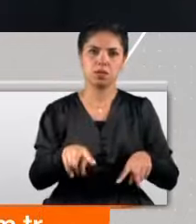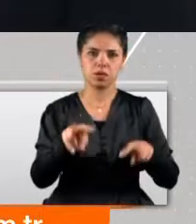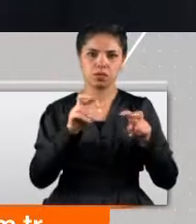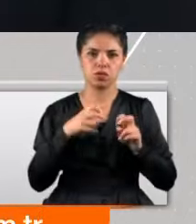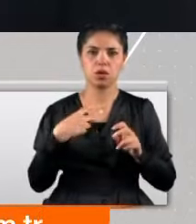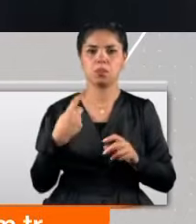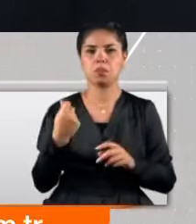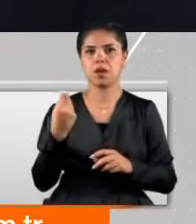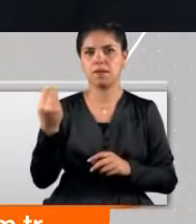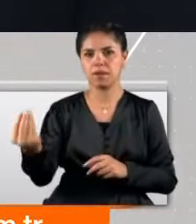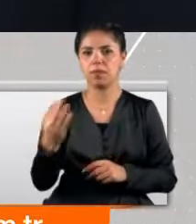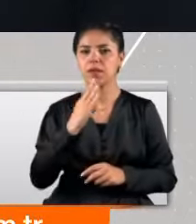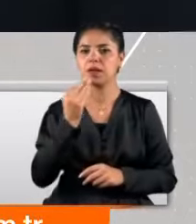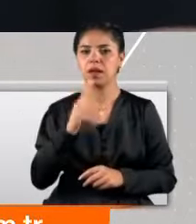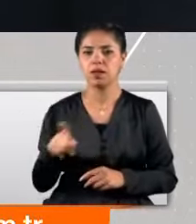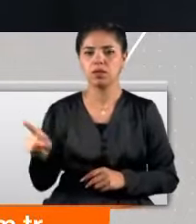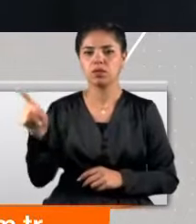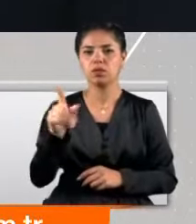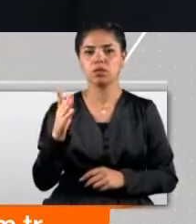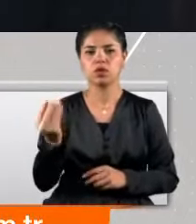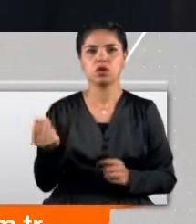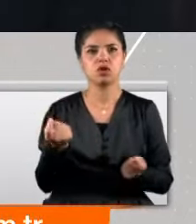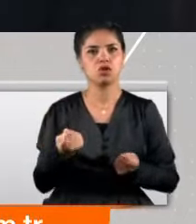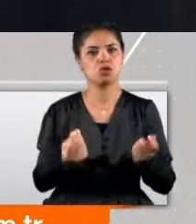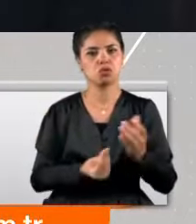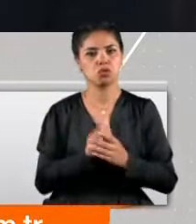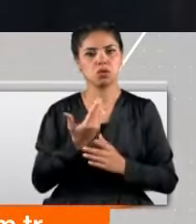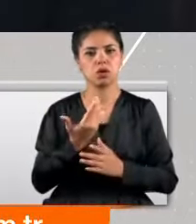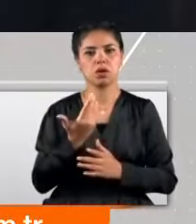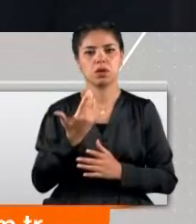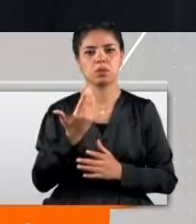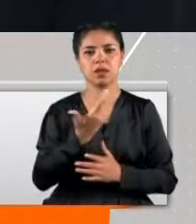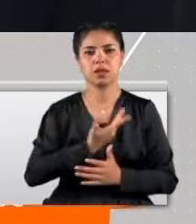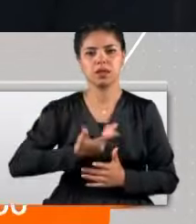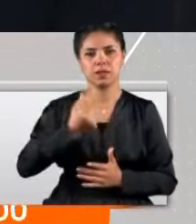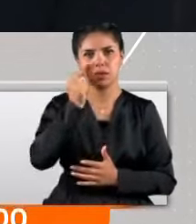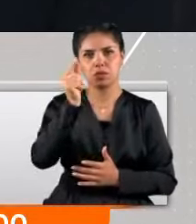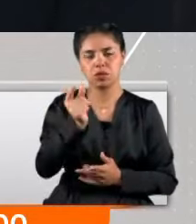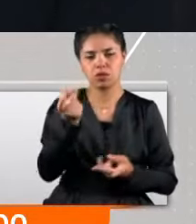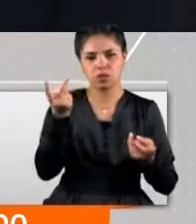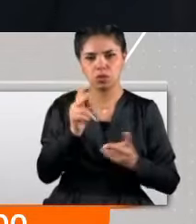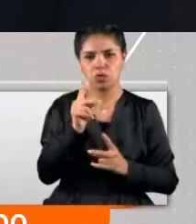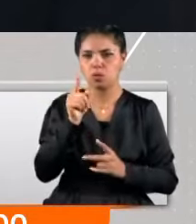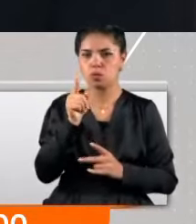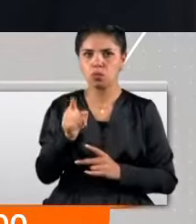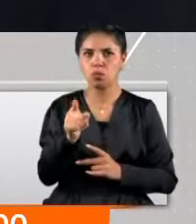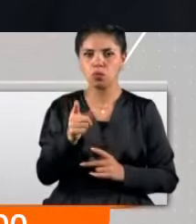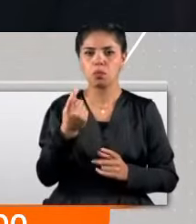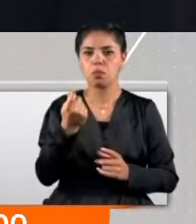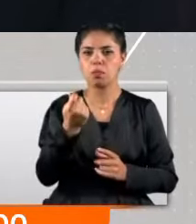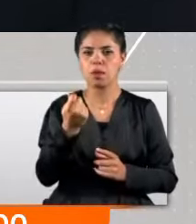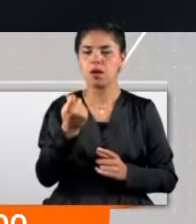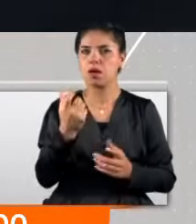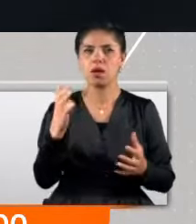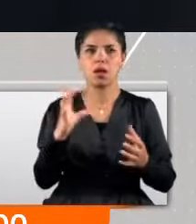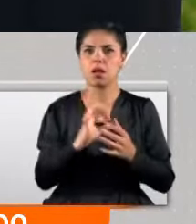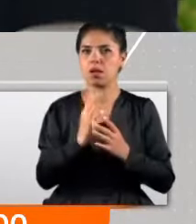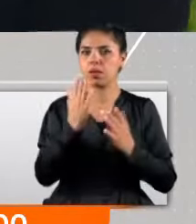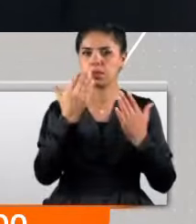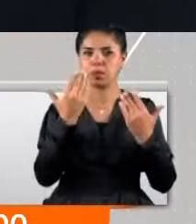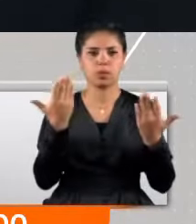kadar para, gençlere de iş kuralım. Çok sevdiğimiz birini kaybettik. Ya o yüzden bunun parayla